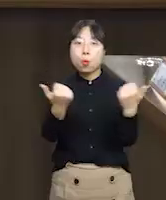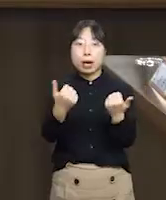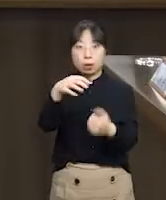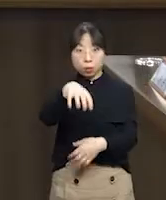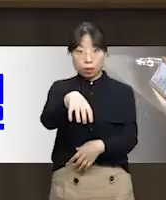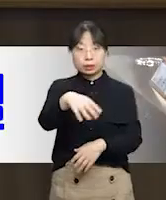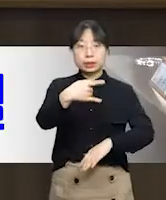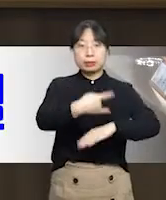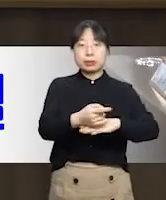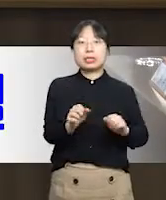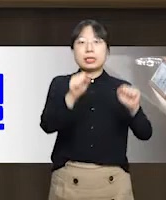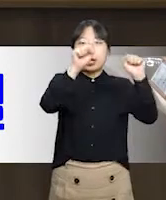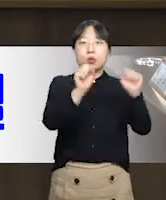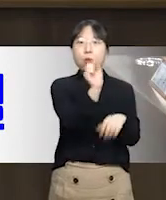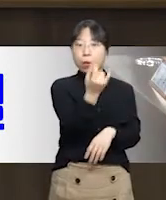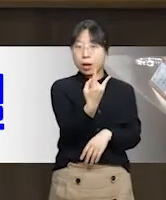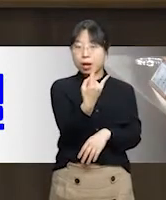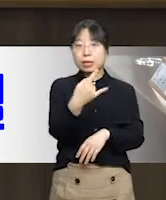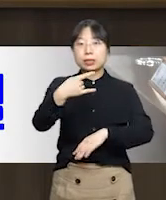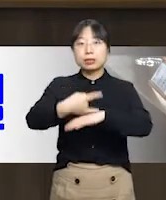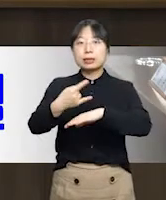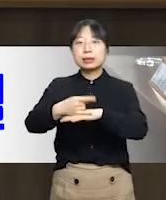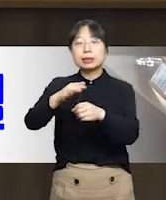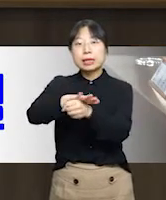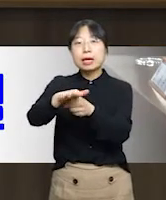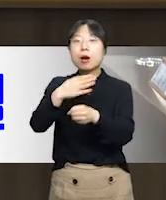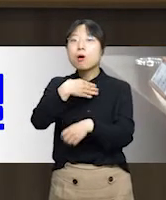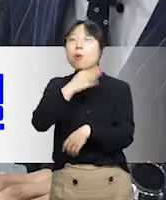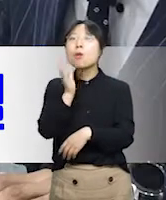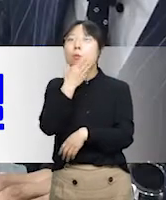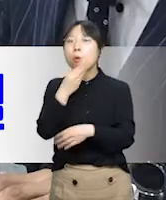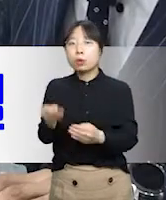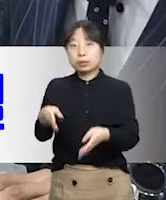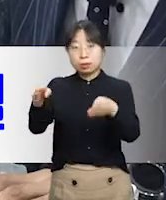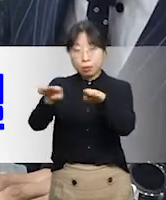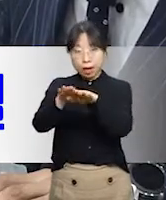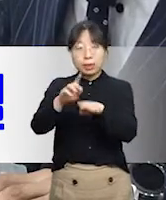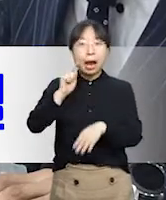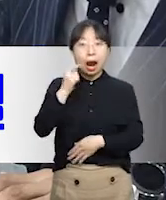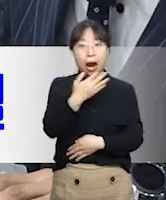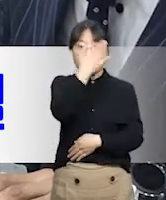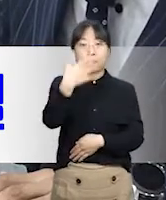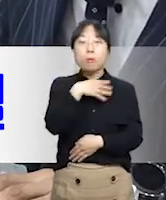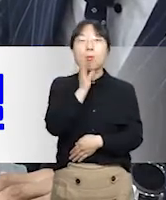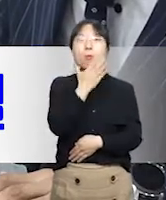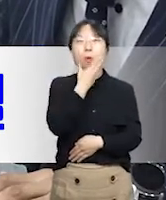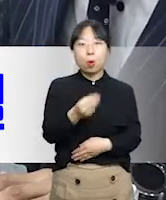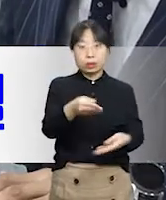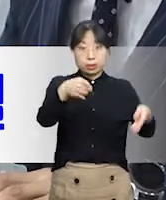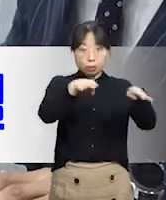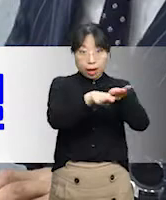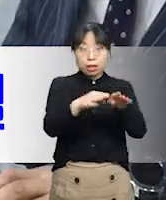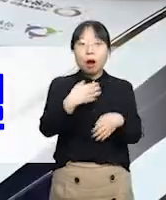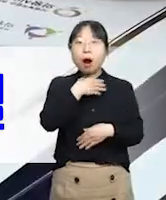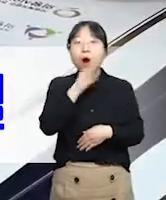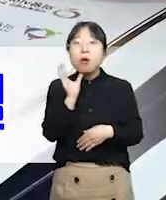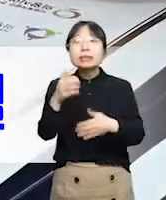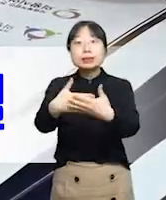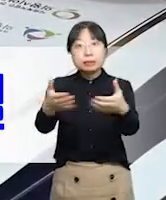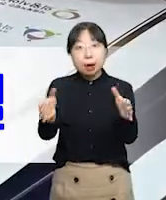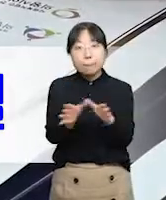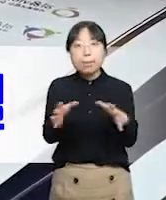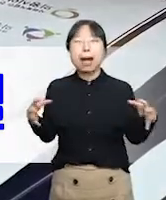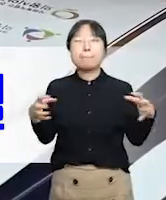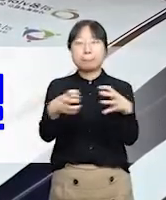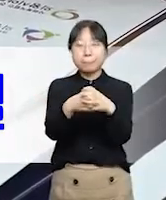소회의실에서 의왕시 체육회, 의왕시 사랑채 노인복지관, 의왕시 아름채 노인복지관, 의왕 시니어 클럽과